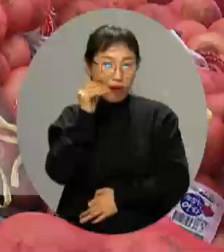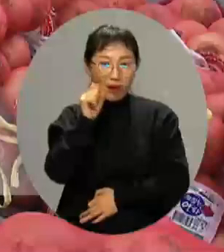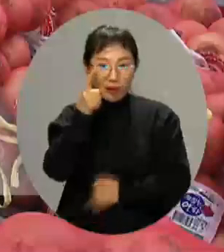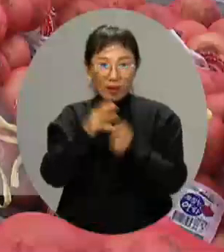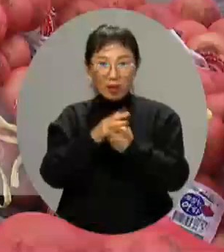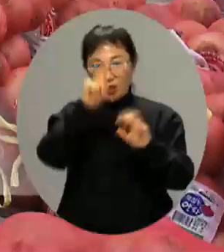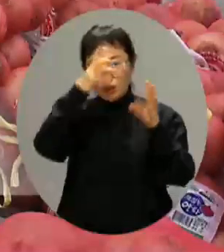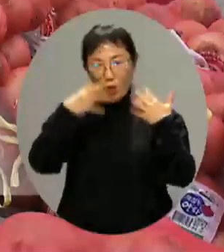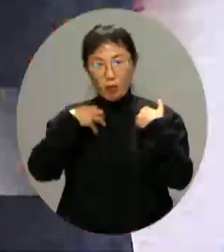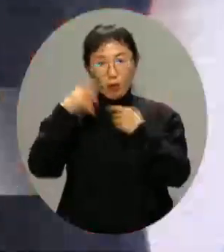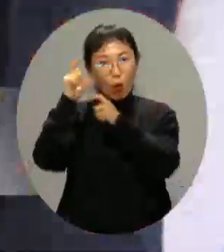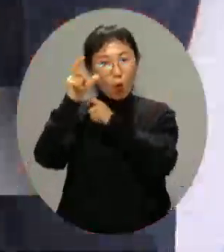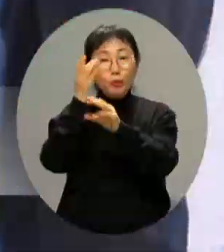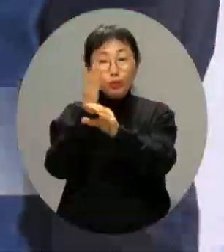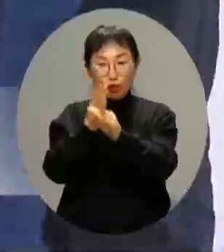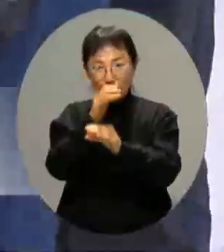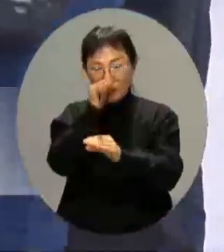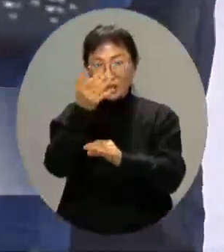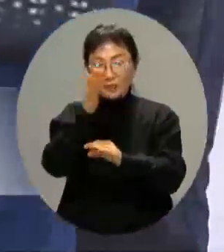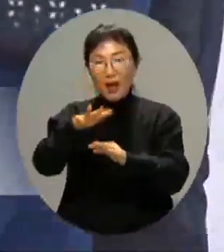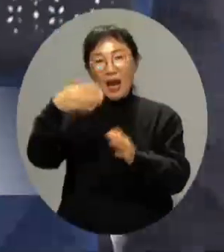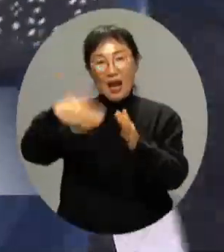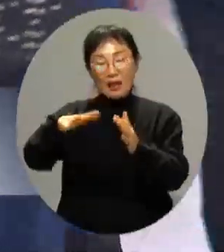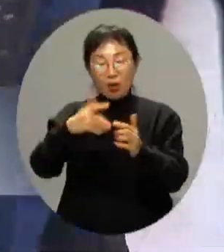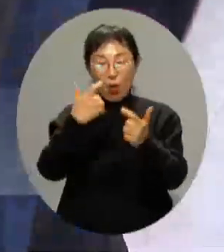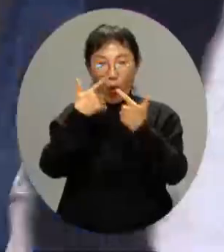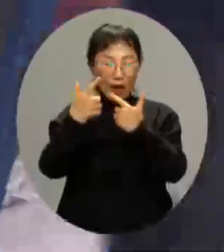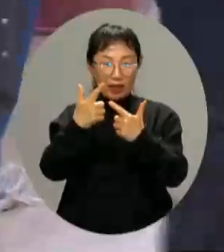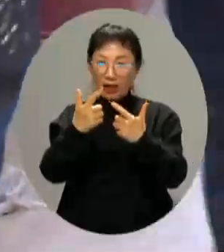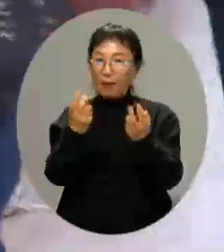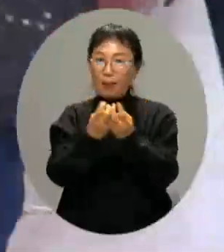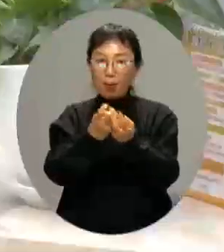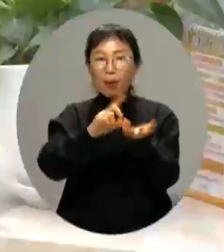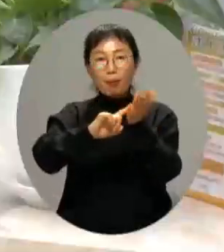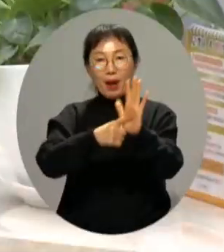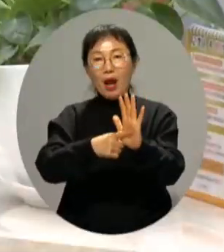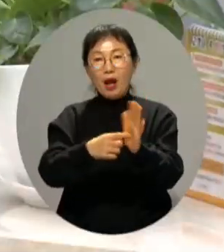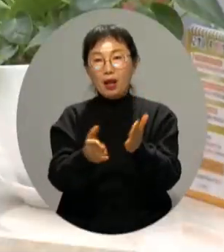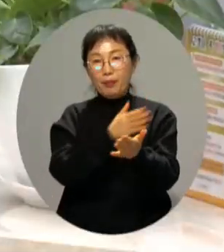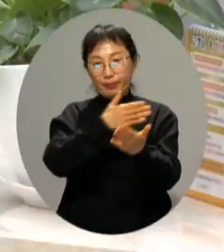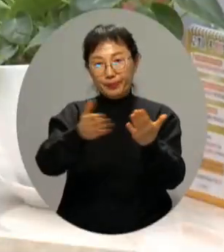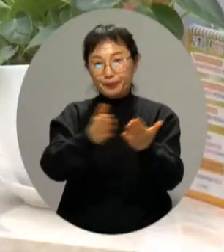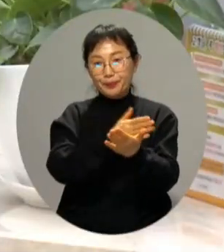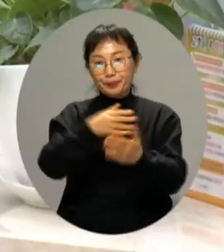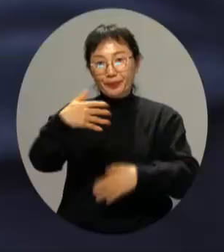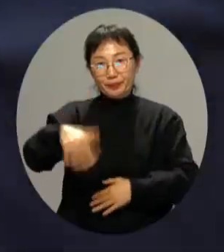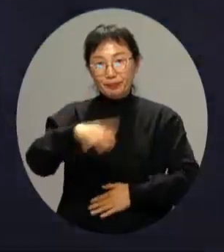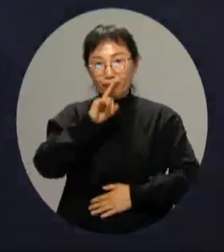역시 고민 중인 것으로 알려졌지만 아직 뾰족한 방법이 나온 것은 없습니다